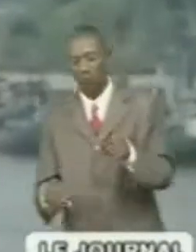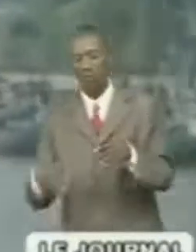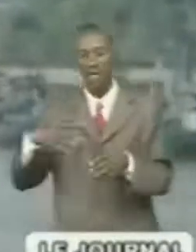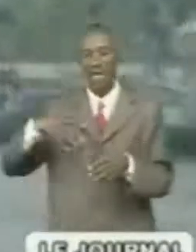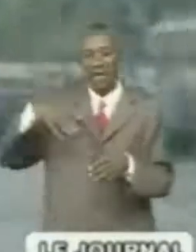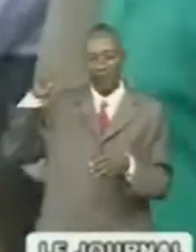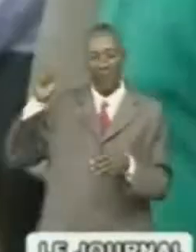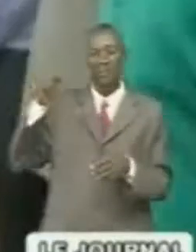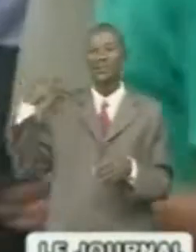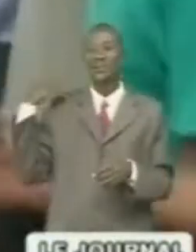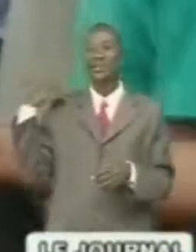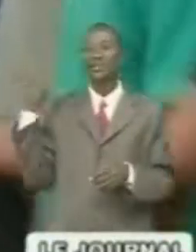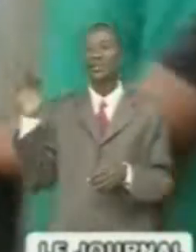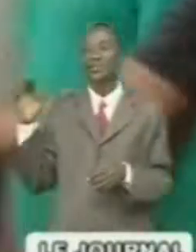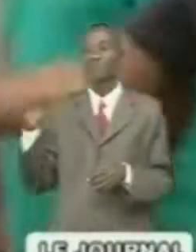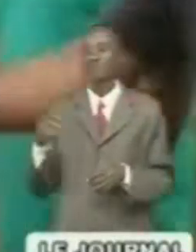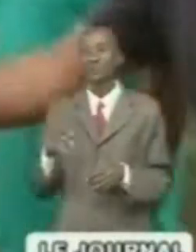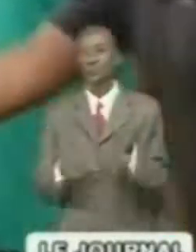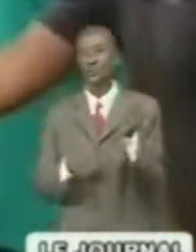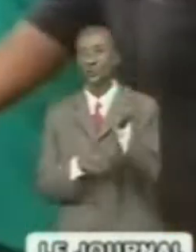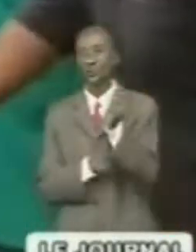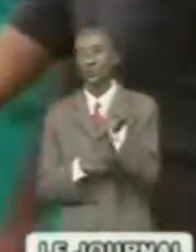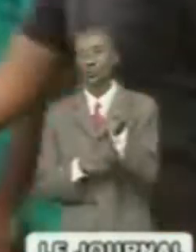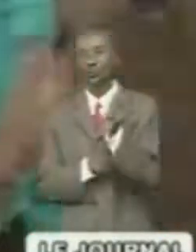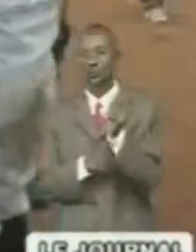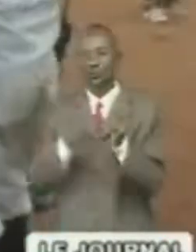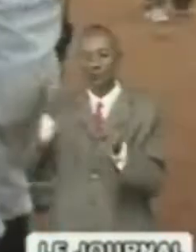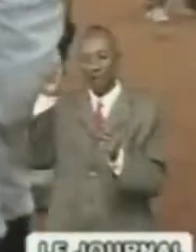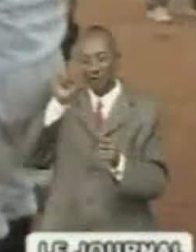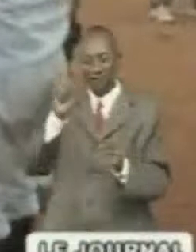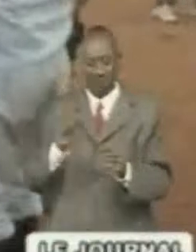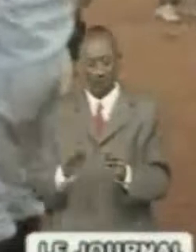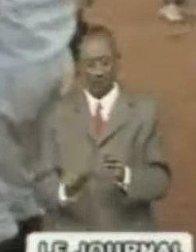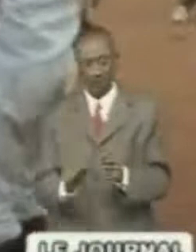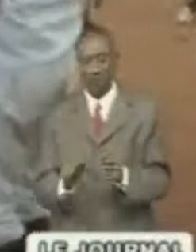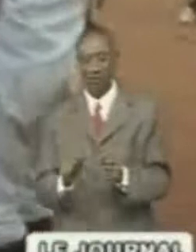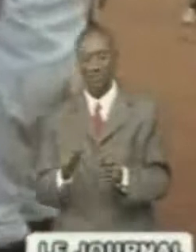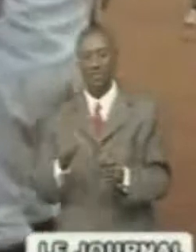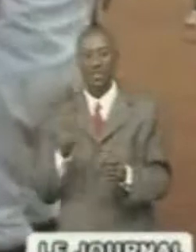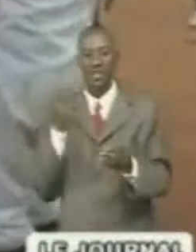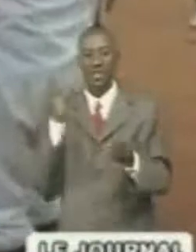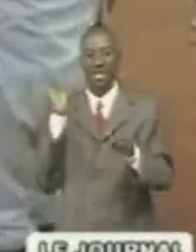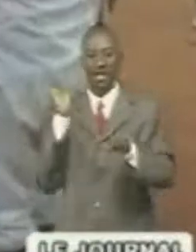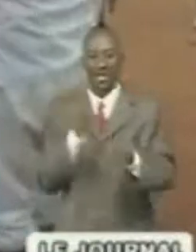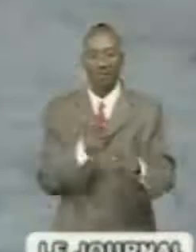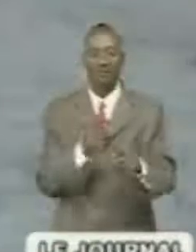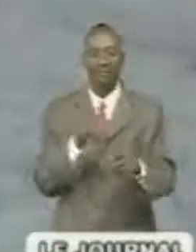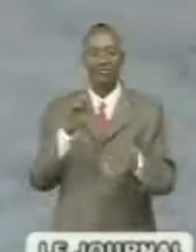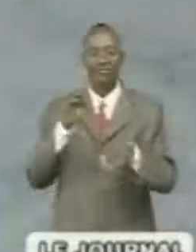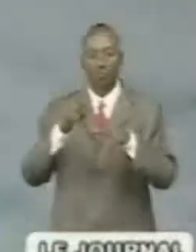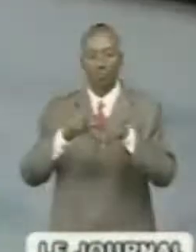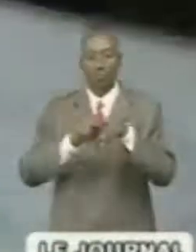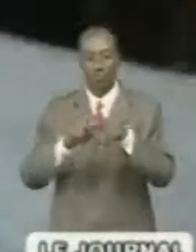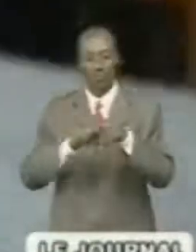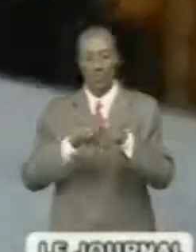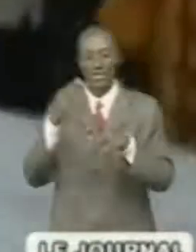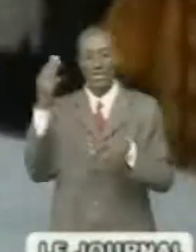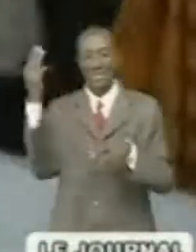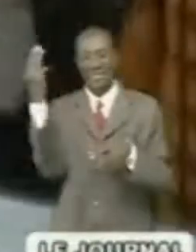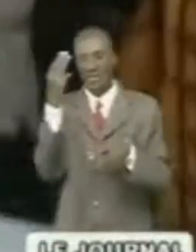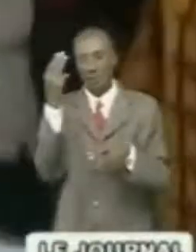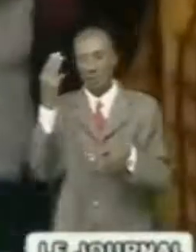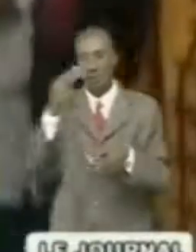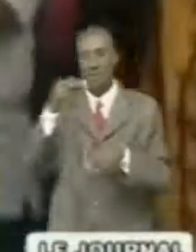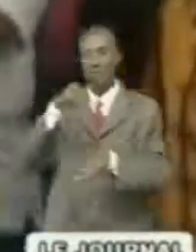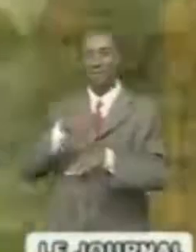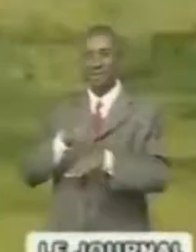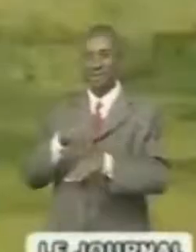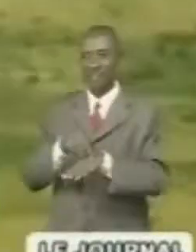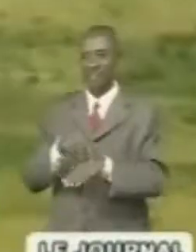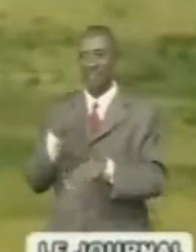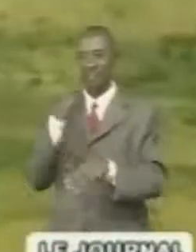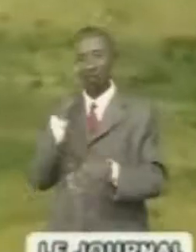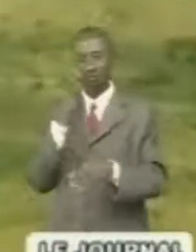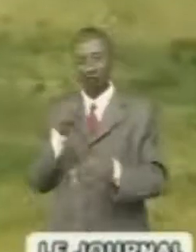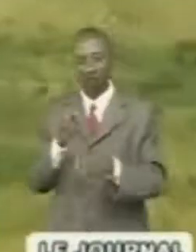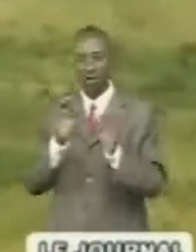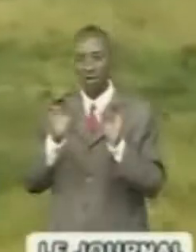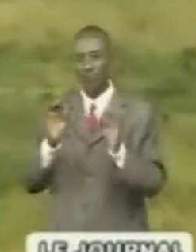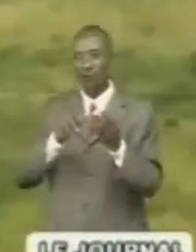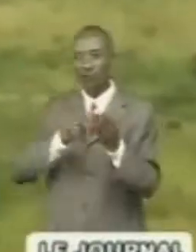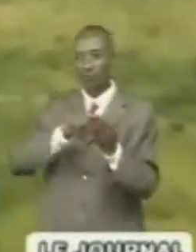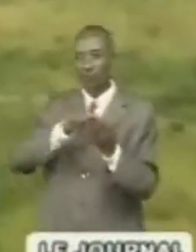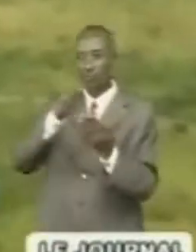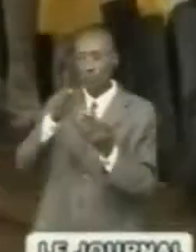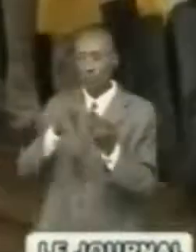experts sud-africains ont déjà été à Mwanda, à Kikwit et à Matadi pour étudier la faisabilité de ces projets dans